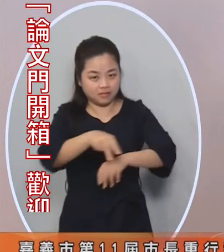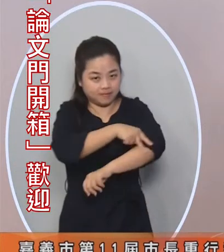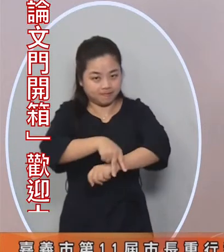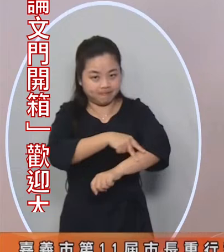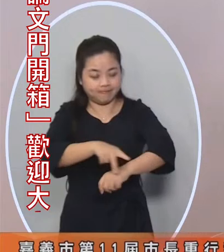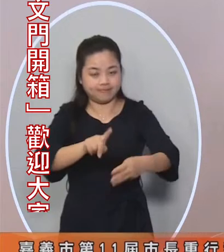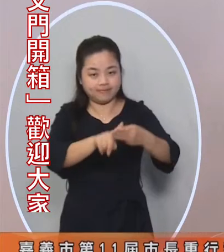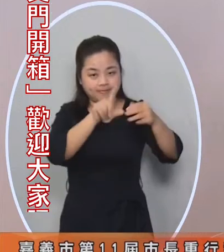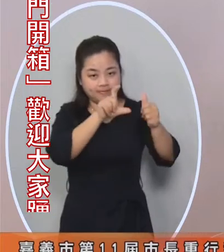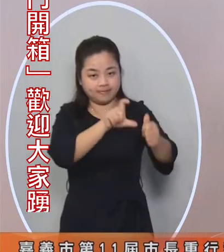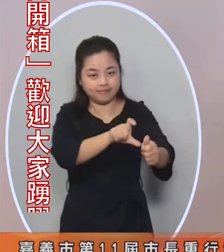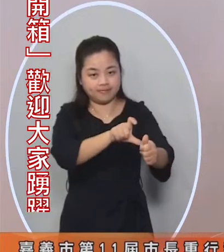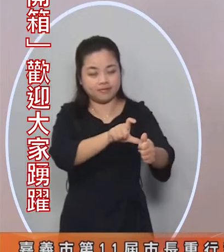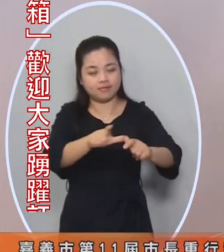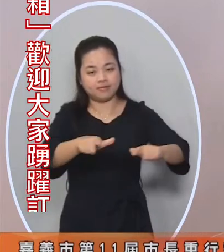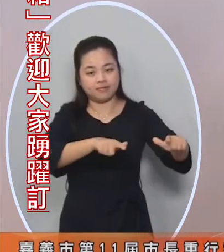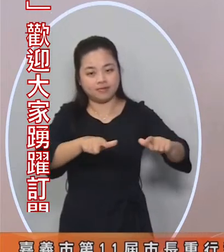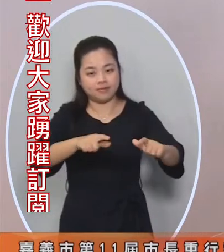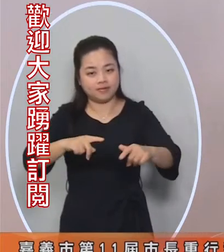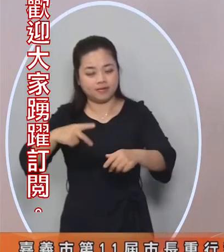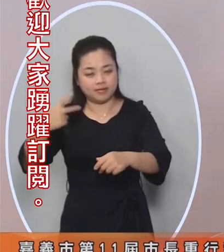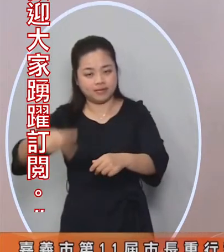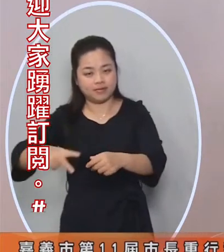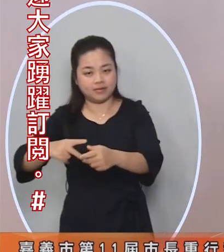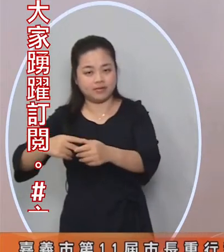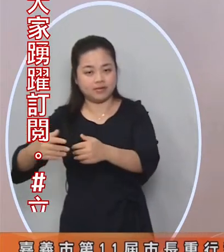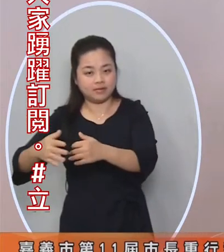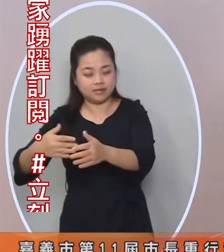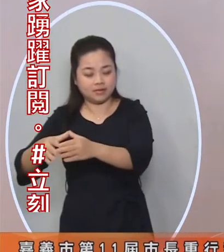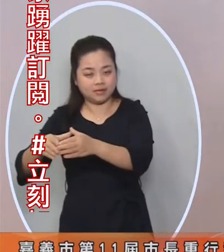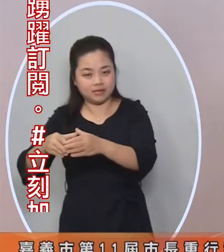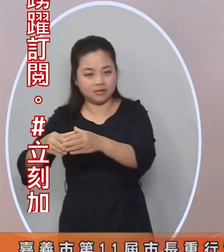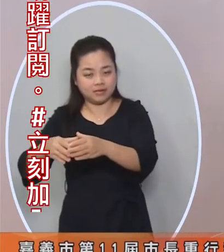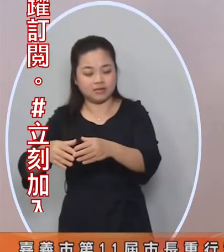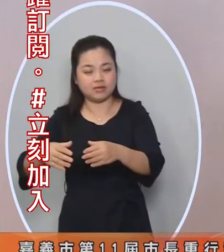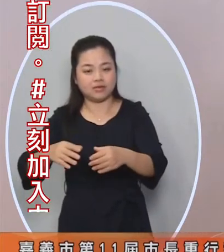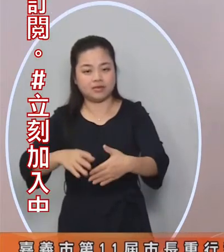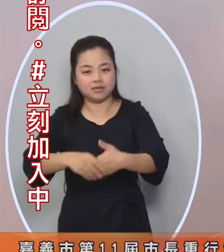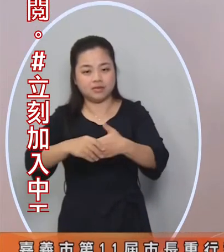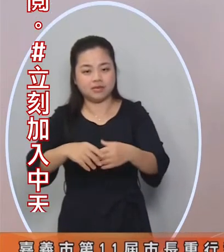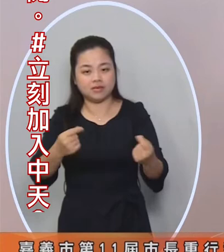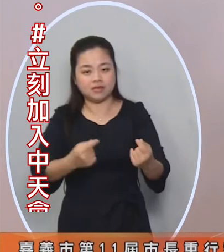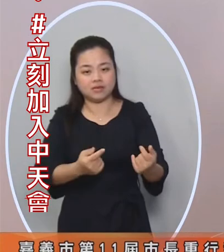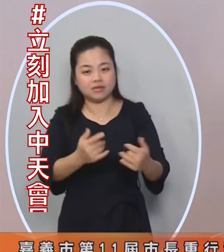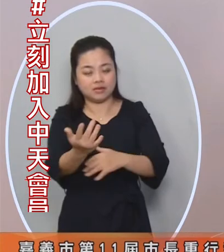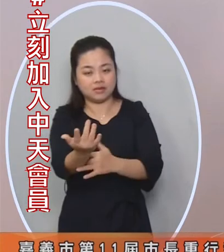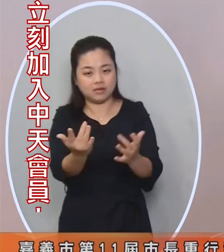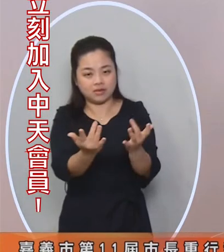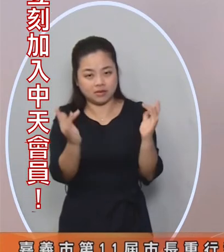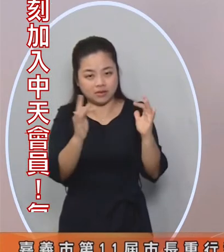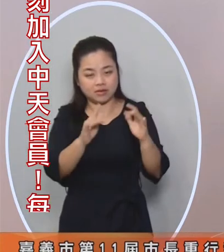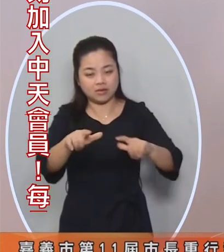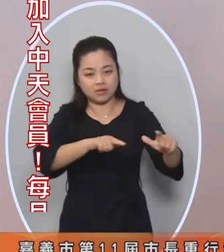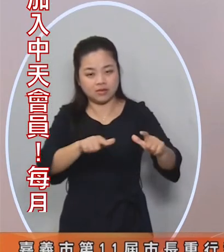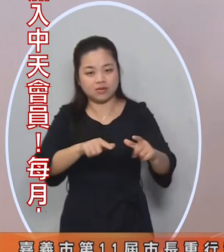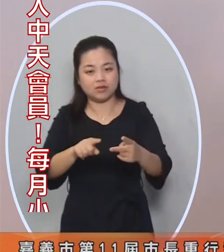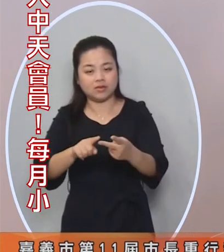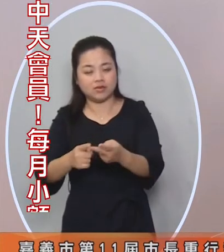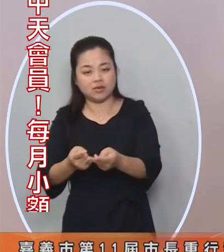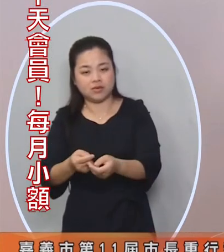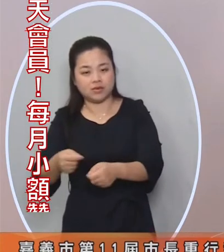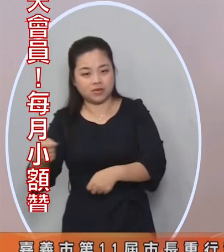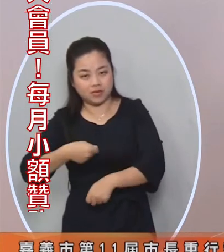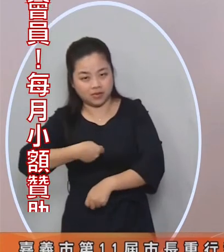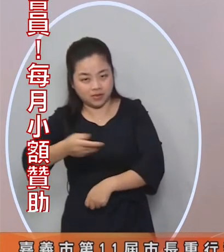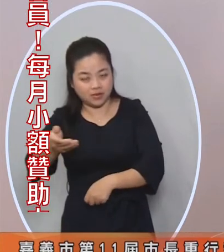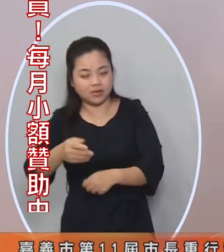义市各民间团体组织合作，例如药用植物园、香草公园、极限运动公园、飞盘公